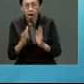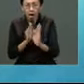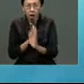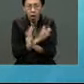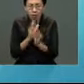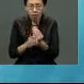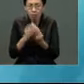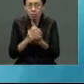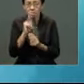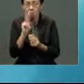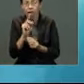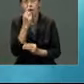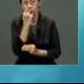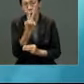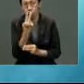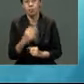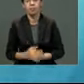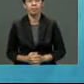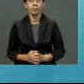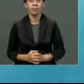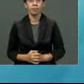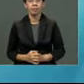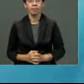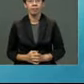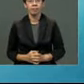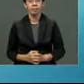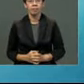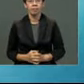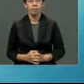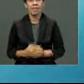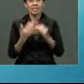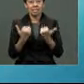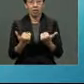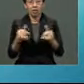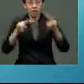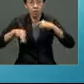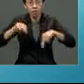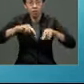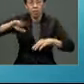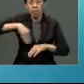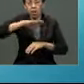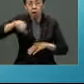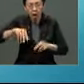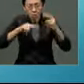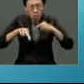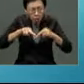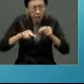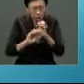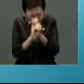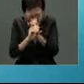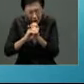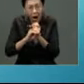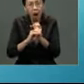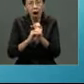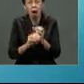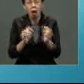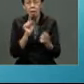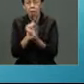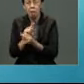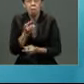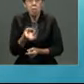นี้ไปดูครับว่าการตรวจตัวอย่างตอนนี้ทำกันได้แล้วเท่าไหร่พ พอบอกว่าตรวจเจอน้อย